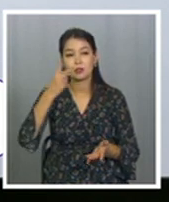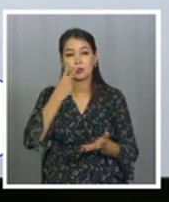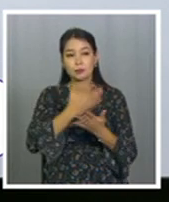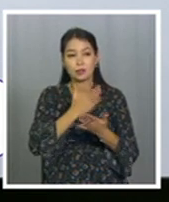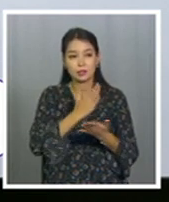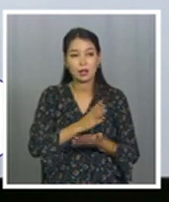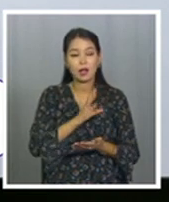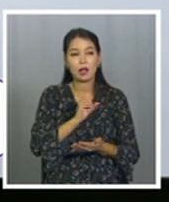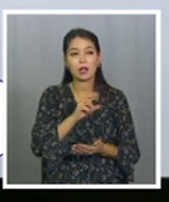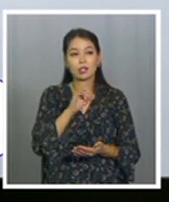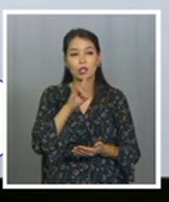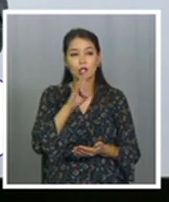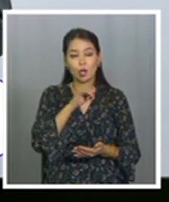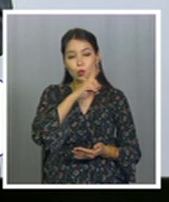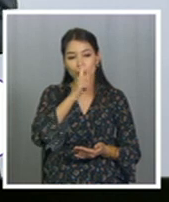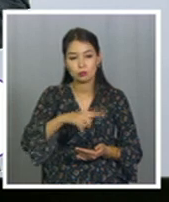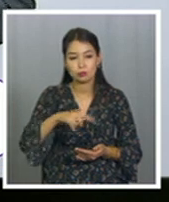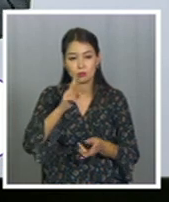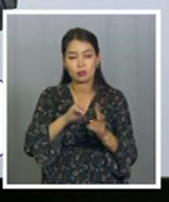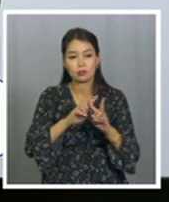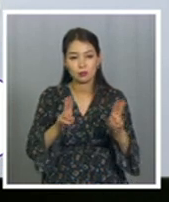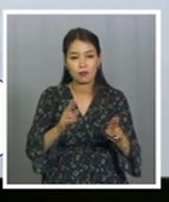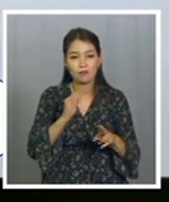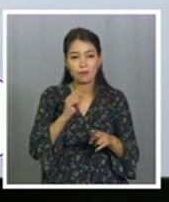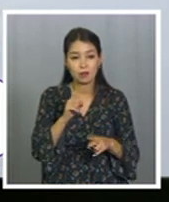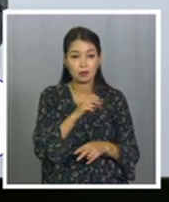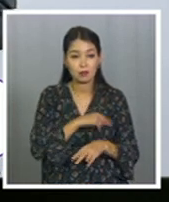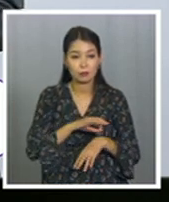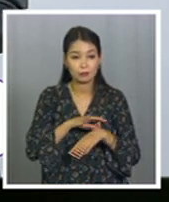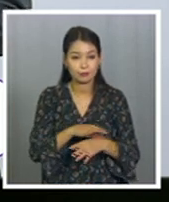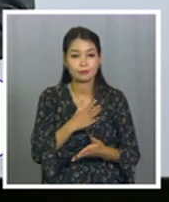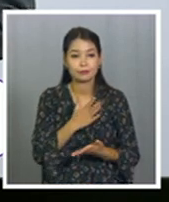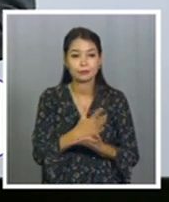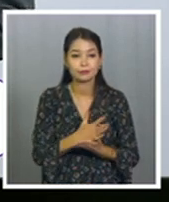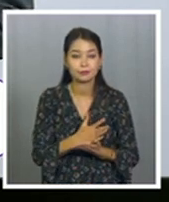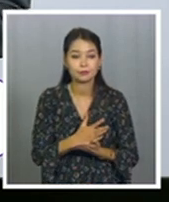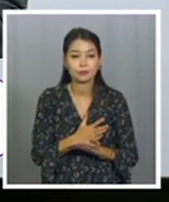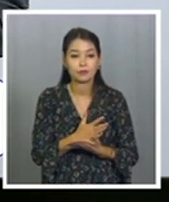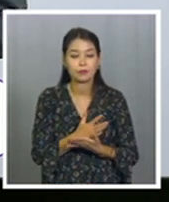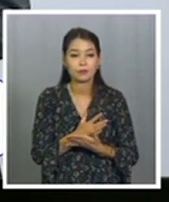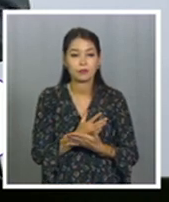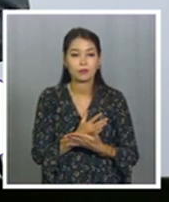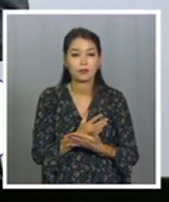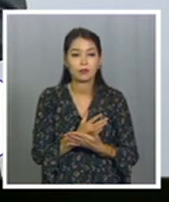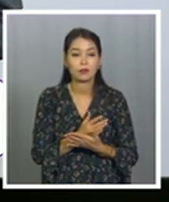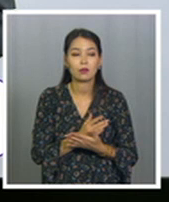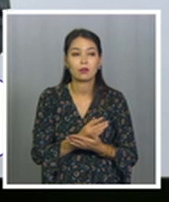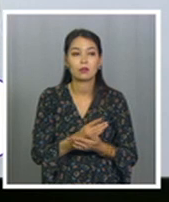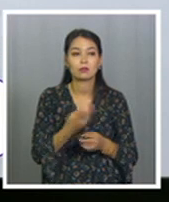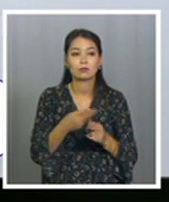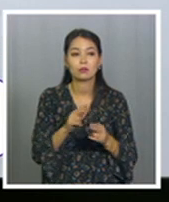көк суретпен берілген бірдей фазада тербелетінін анықтадық. Және олардың тербелісін сипаттау